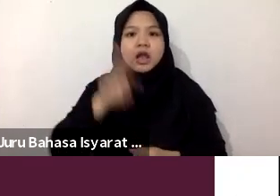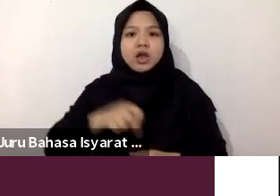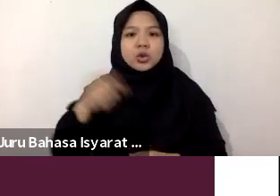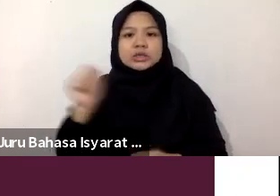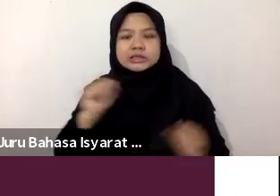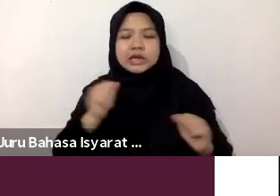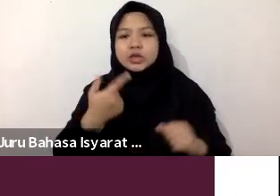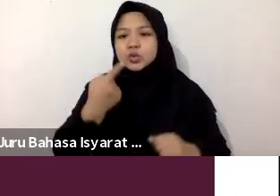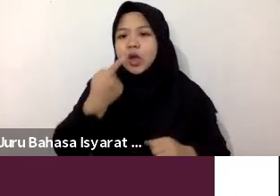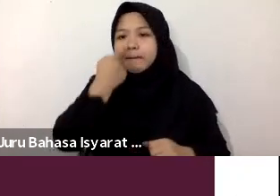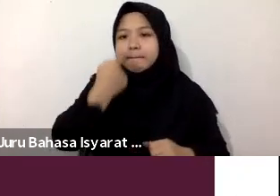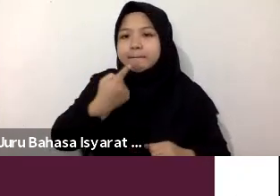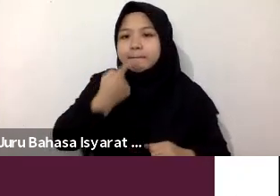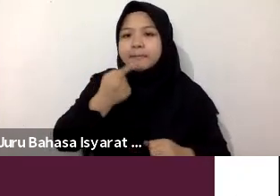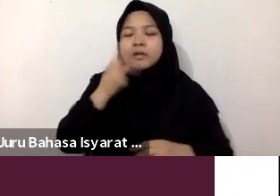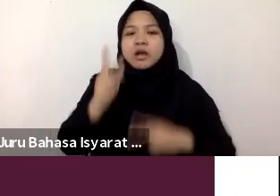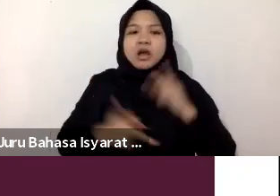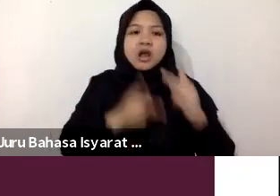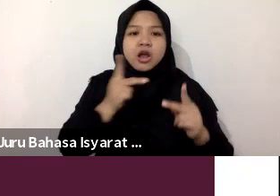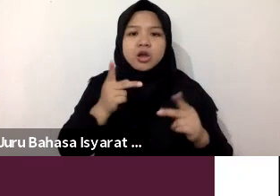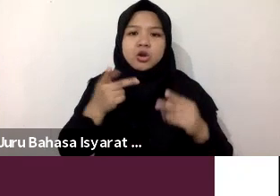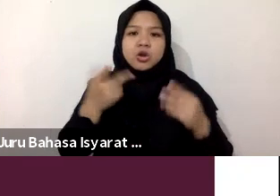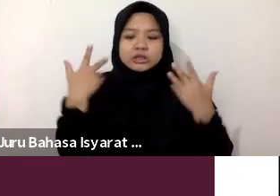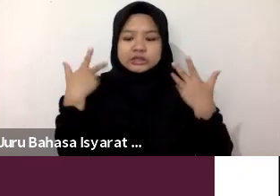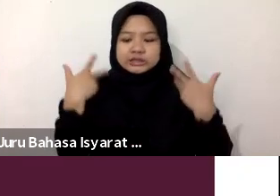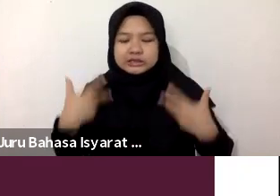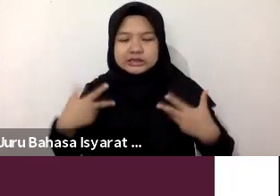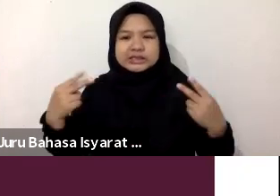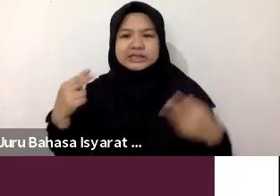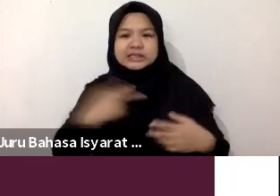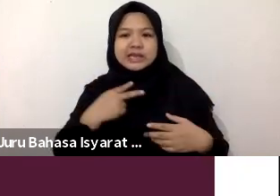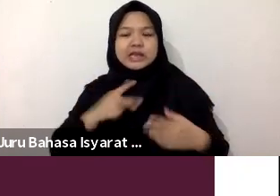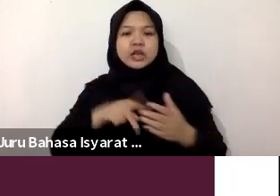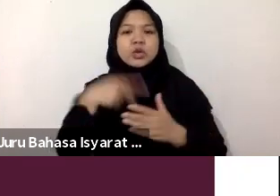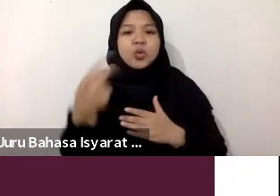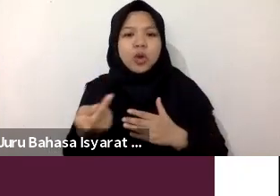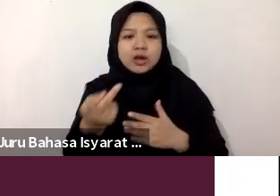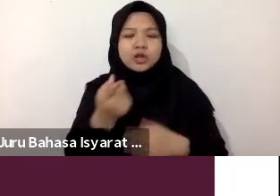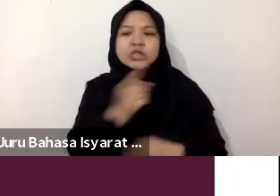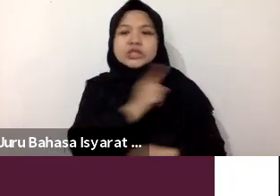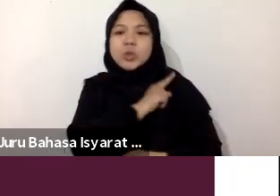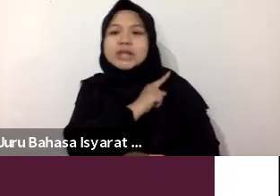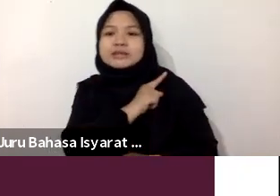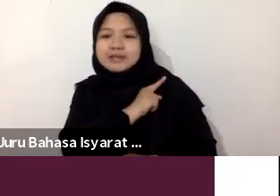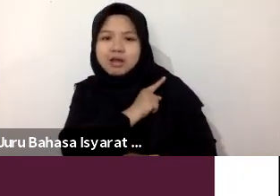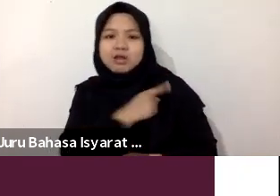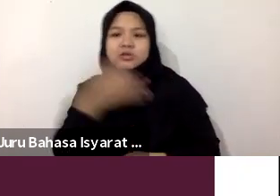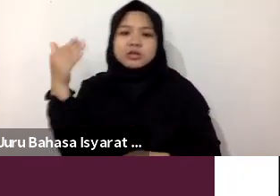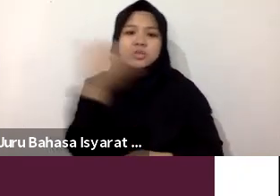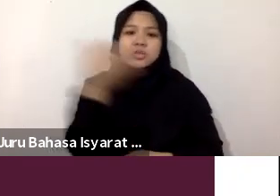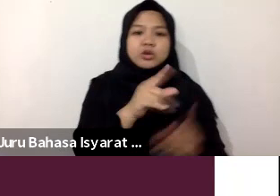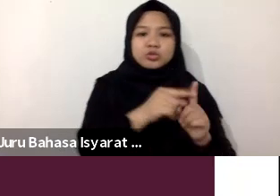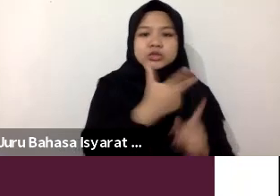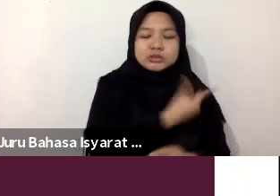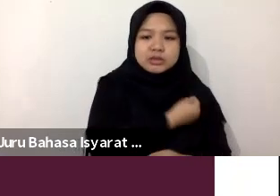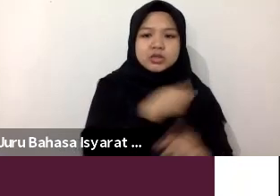swab. Tapi kalau ternyata dia bekal, si ibunya misalnya diceknya di luar gitu ya, di swasta, dan datang ke ibu, ke puskesmas atau ke